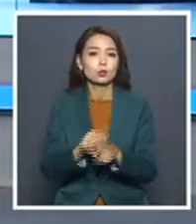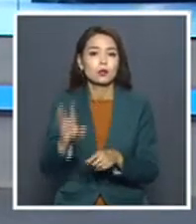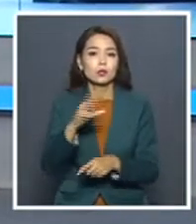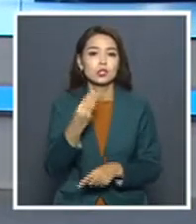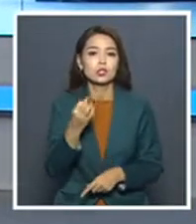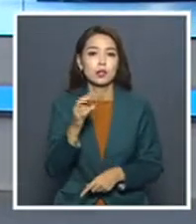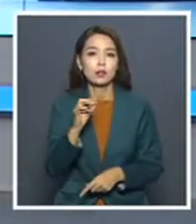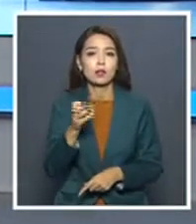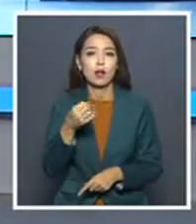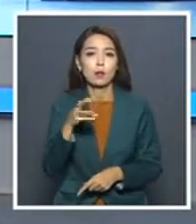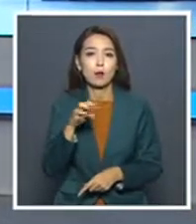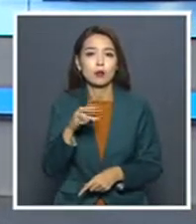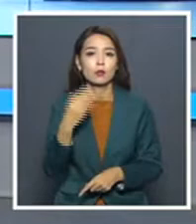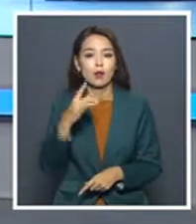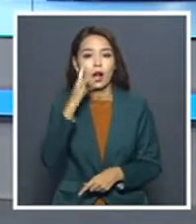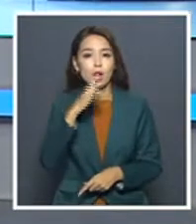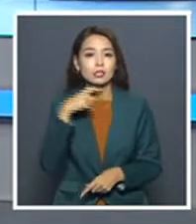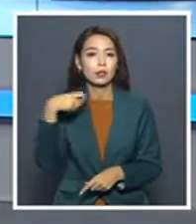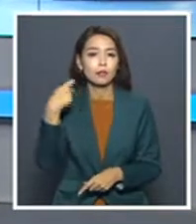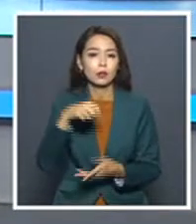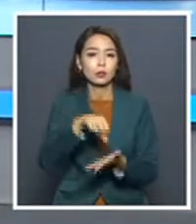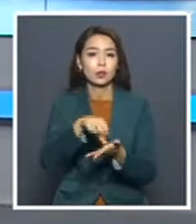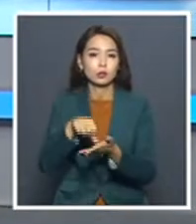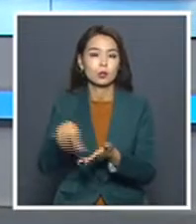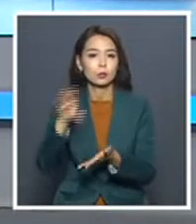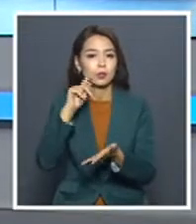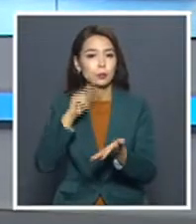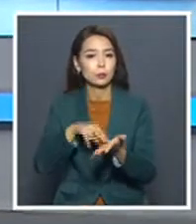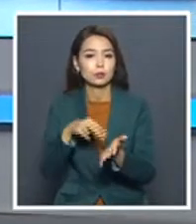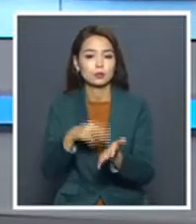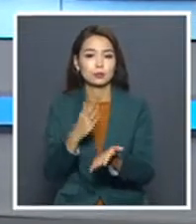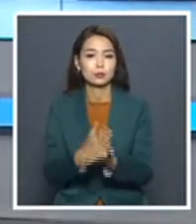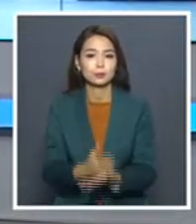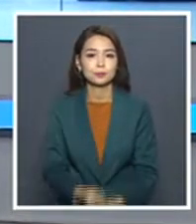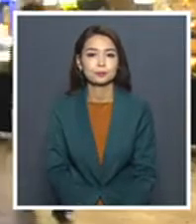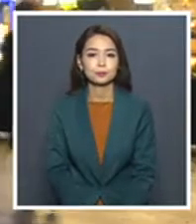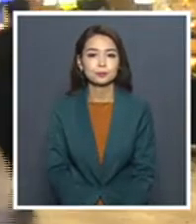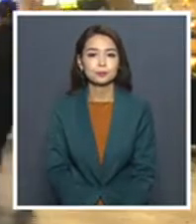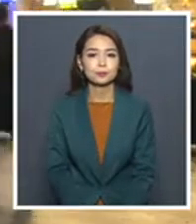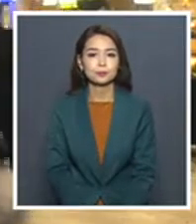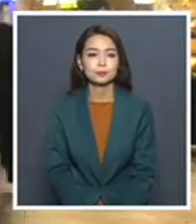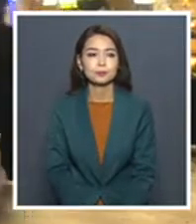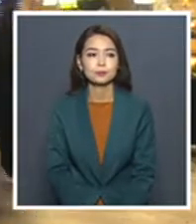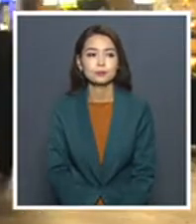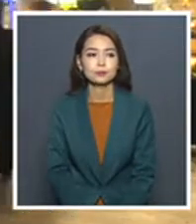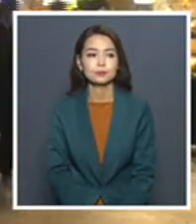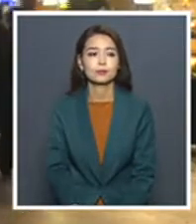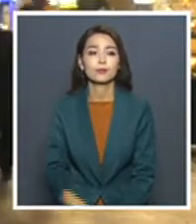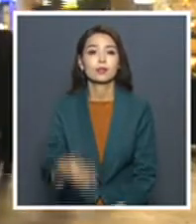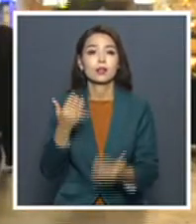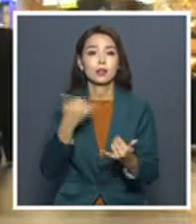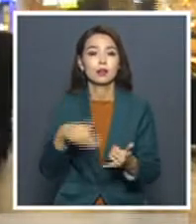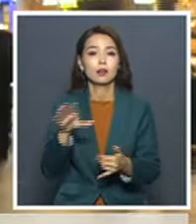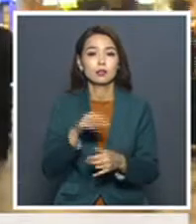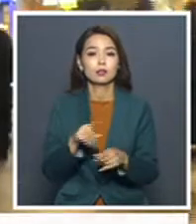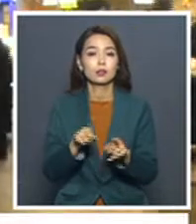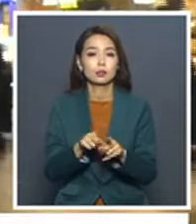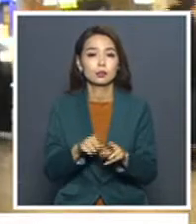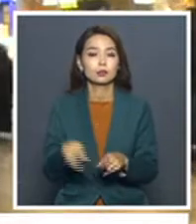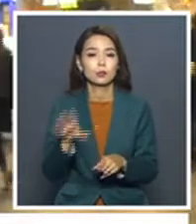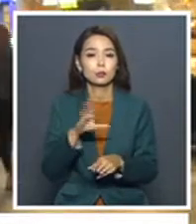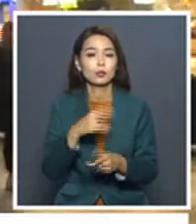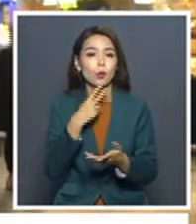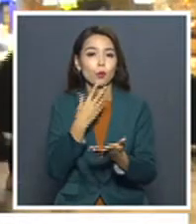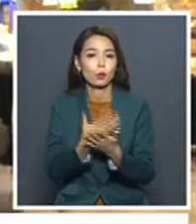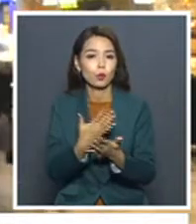атындағы Қазақ фильм киностудиясы бірлесе ұйымдастырып отыр. Уэс Энтон жүрегі болып саналатын әйгілі Лестер